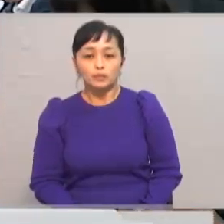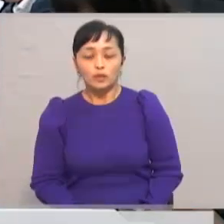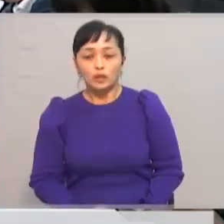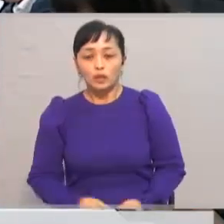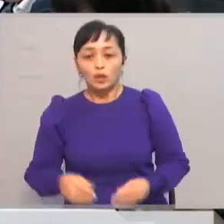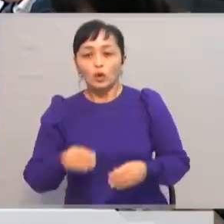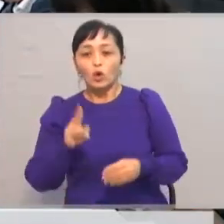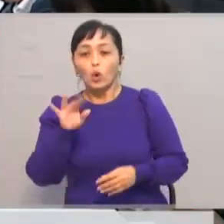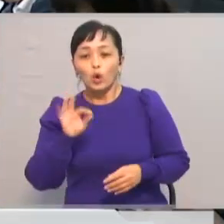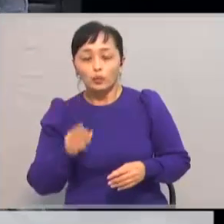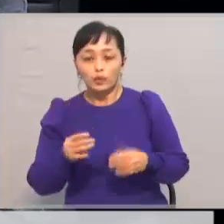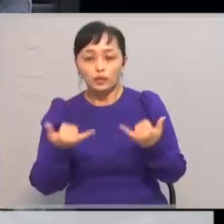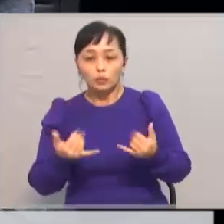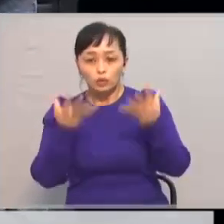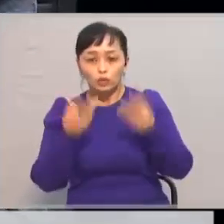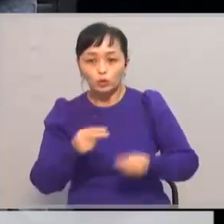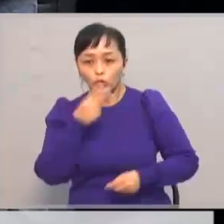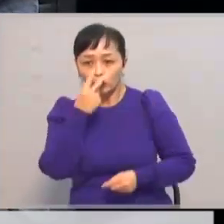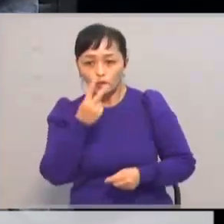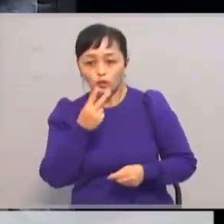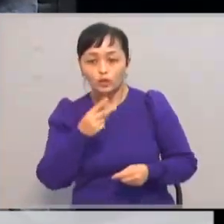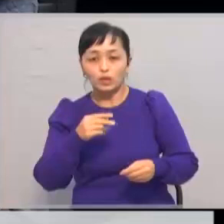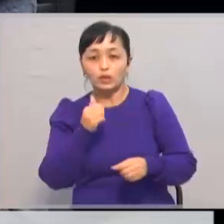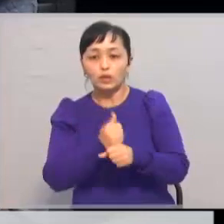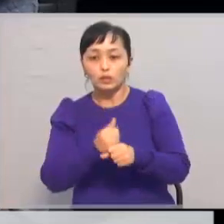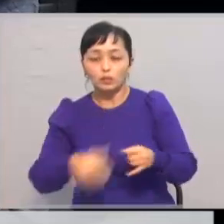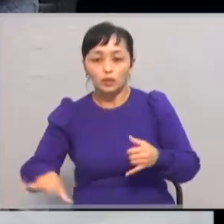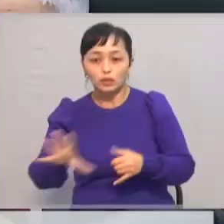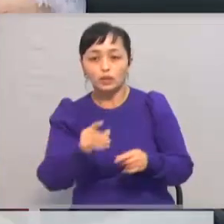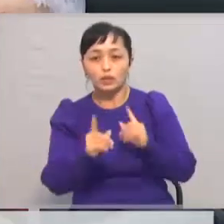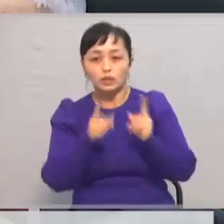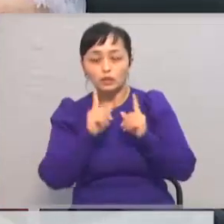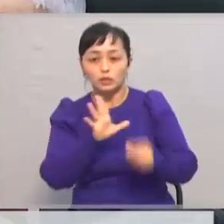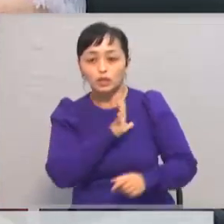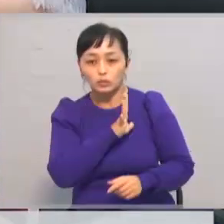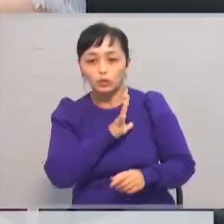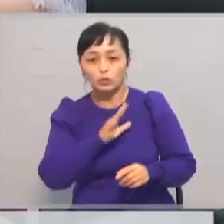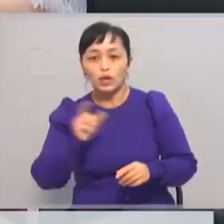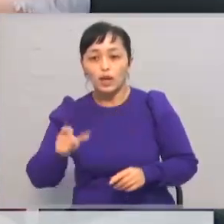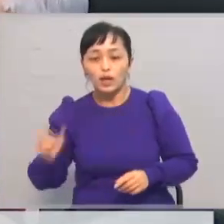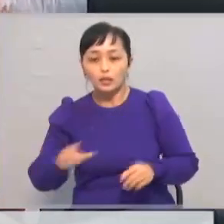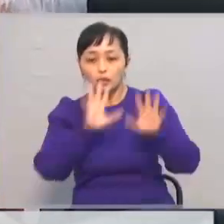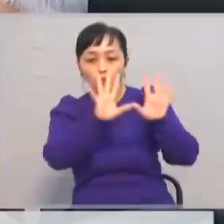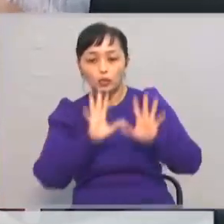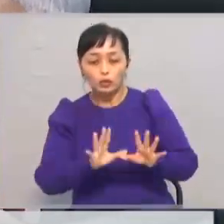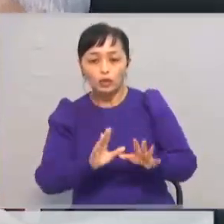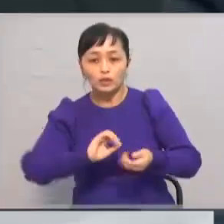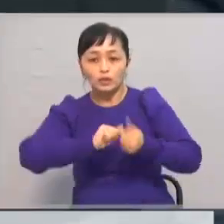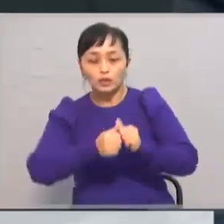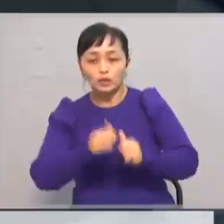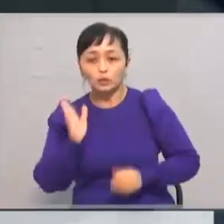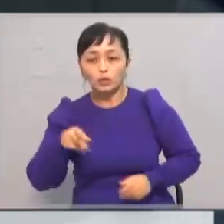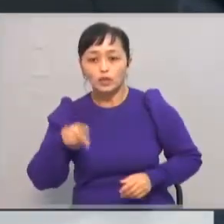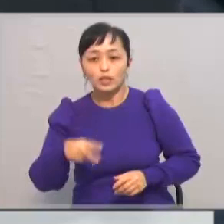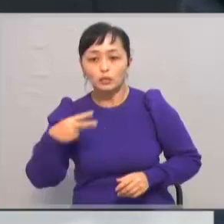Қоғамдық кеңес отырысының күн тәртібінде қаланың бас жоспарын талқылау, адам құқықтарының тиісті деңгейде қорғалуы, сақталуы мәселесі қаралды. Сондай-ақ 2023